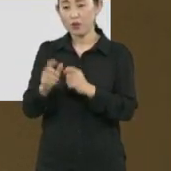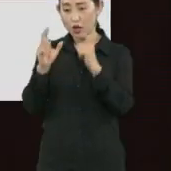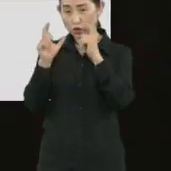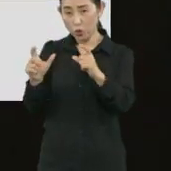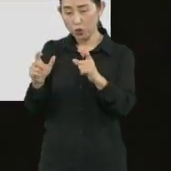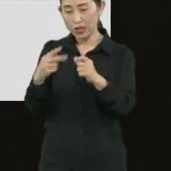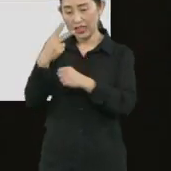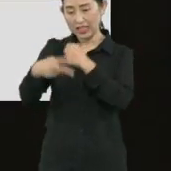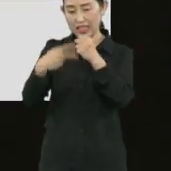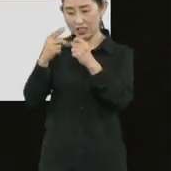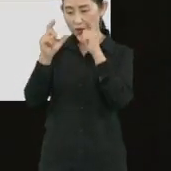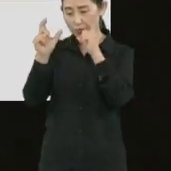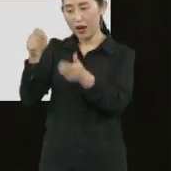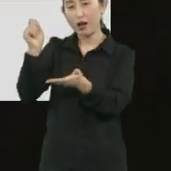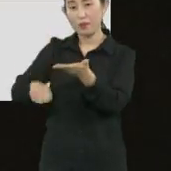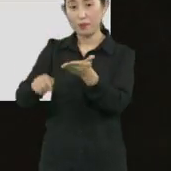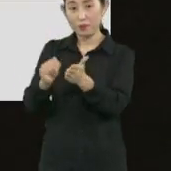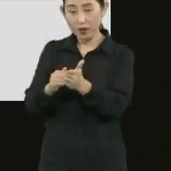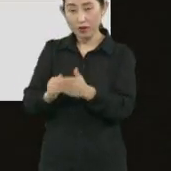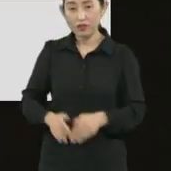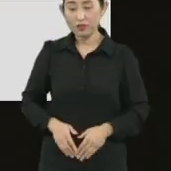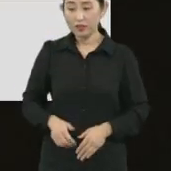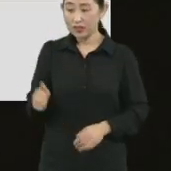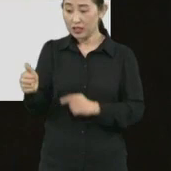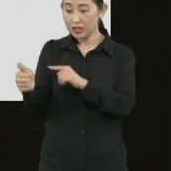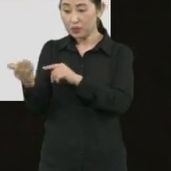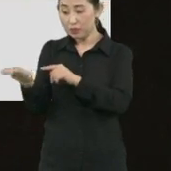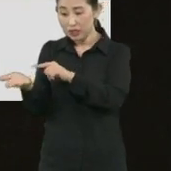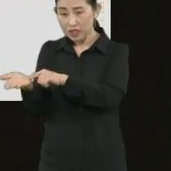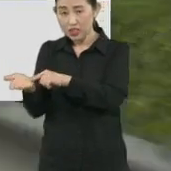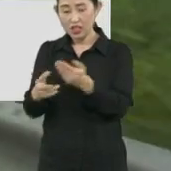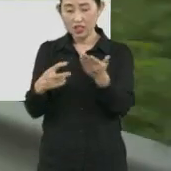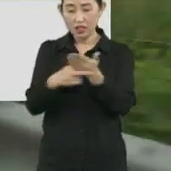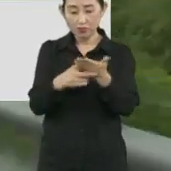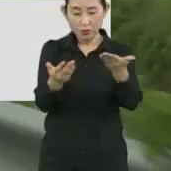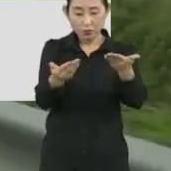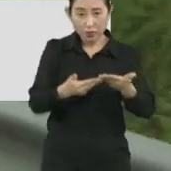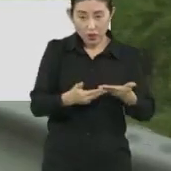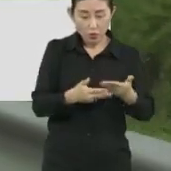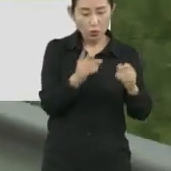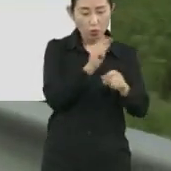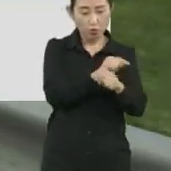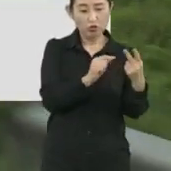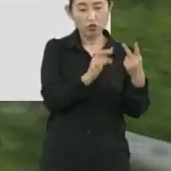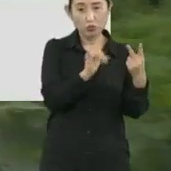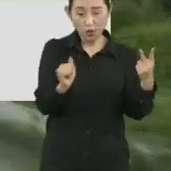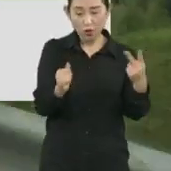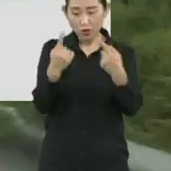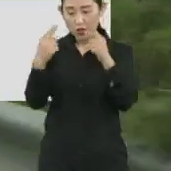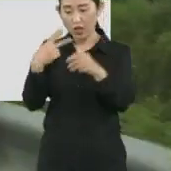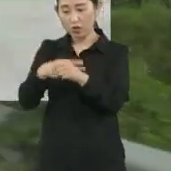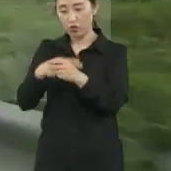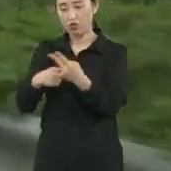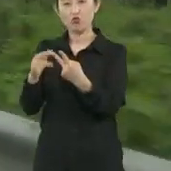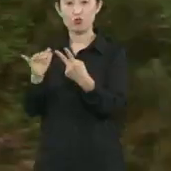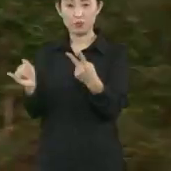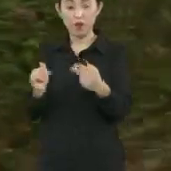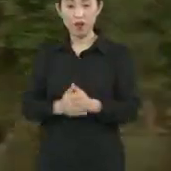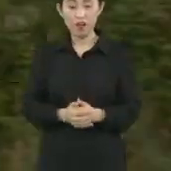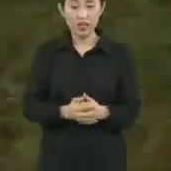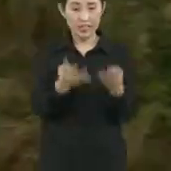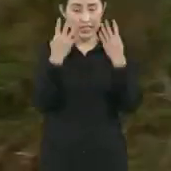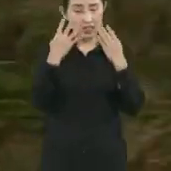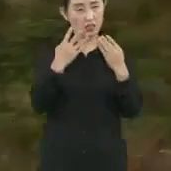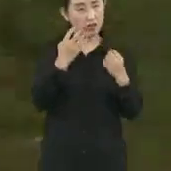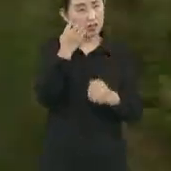선고된 징역 2년형이 그대로 확정됐고 B씨에게 상품권 등을 받은 다른 공무원 2명과 대학 교수 2명은